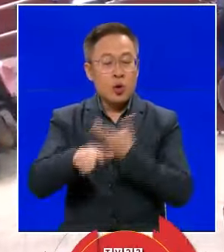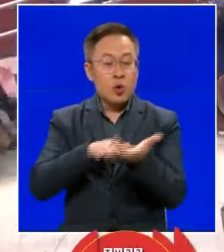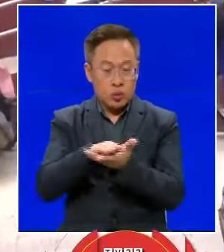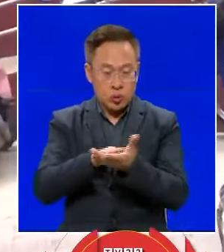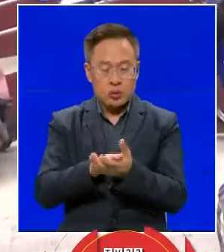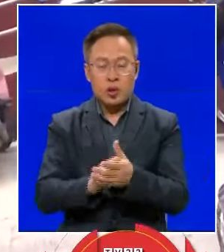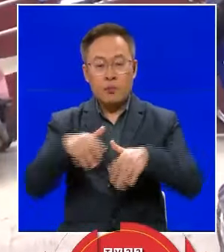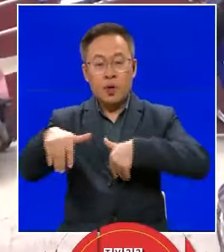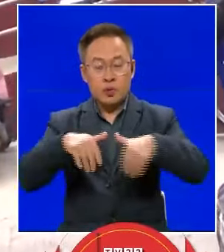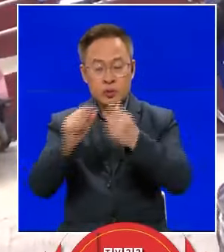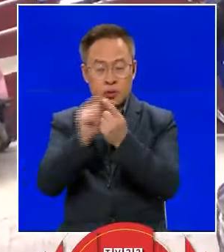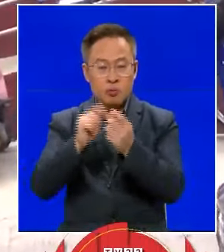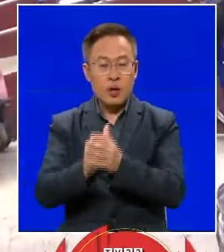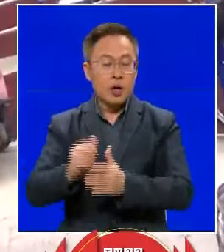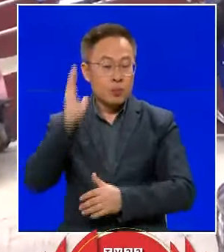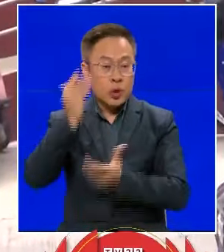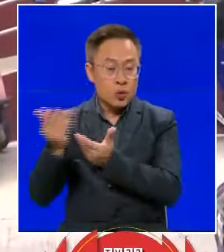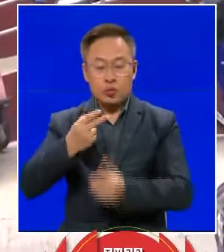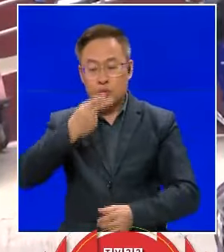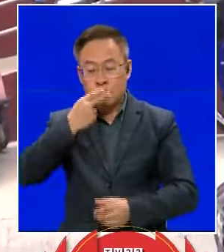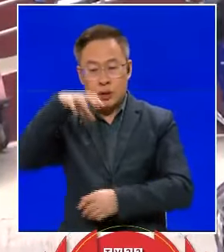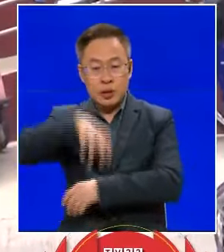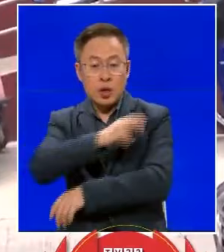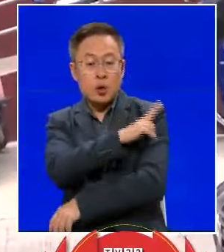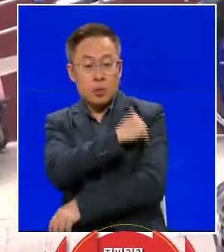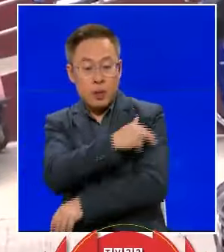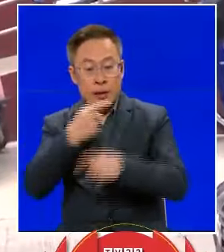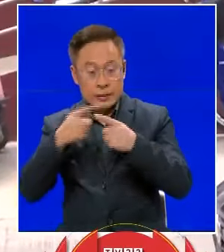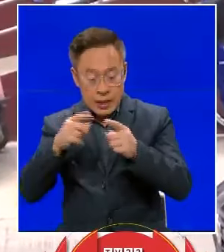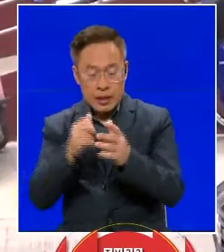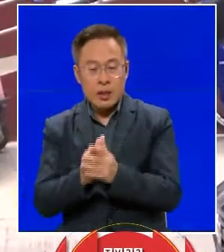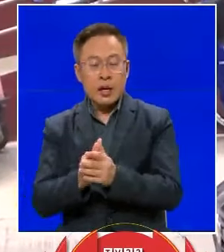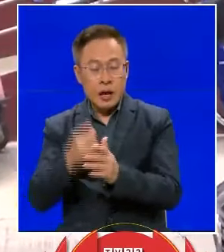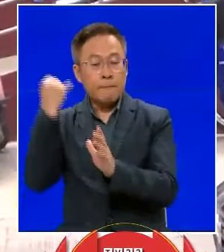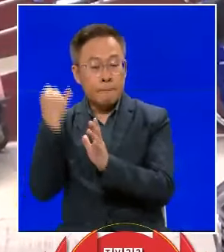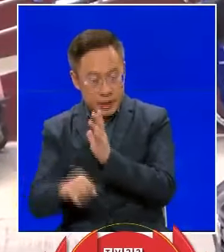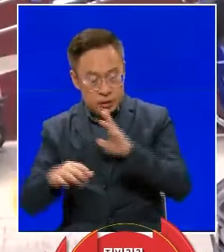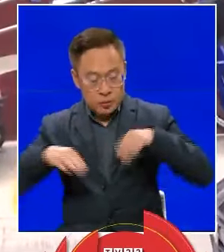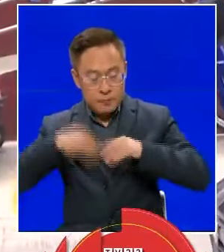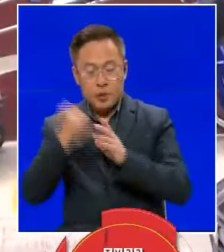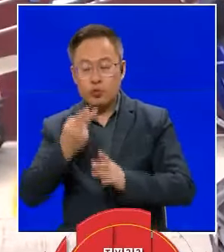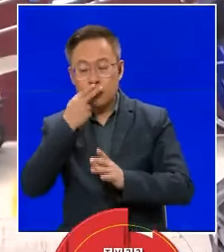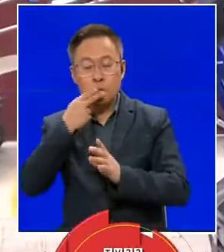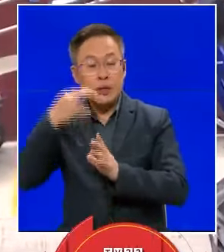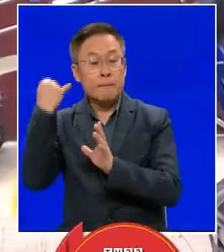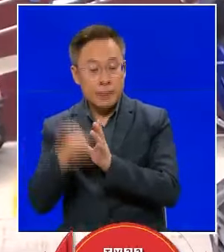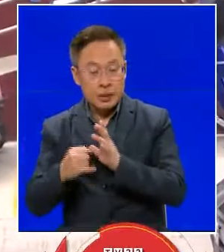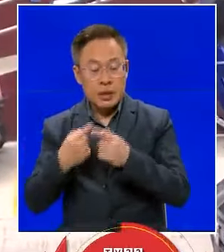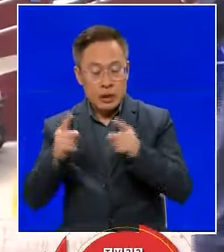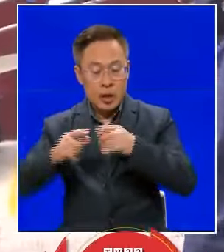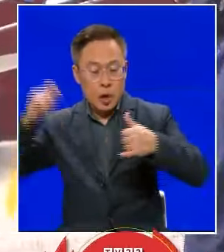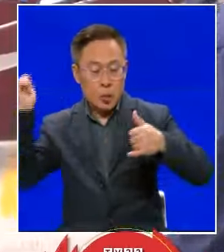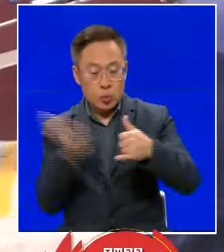สูบบุหรี่ในโรงพยาบาลย้อนถามนะครับว่าควรจะมีวิธีการลงโทษที่ดีกว่านี้หรือไม่ครับและล่าสุดนั้นเด็กชายวัย